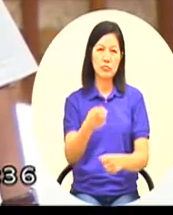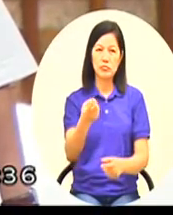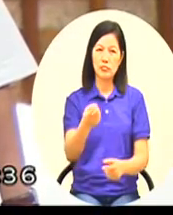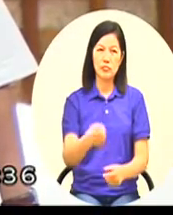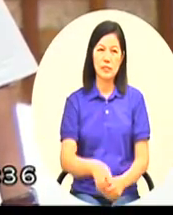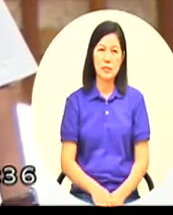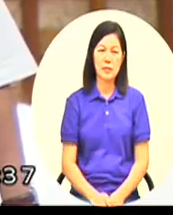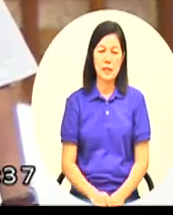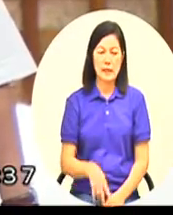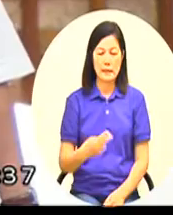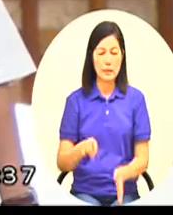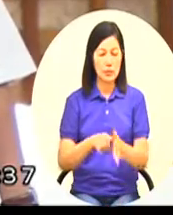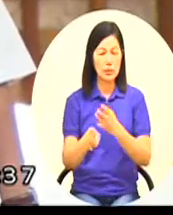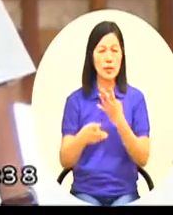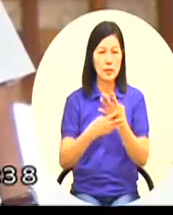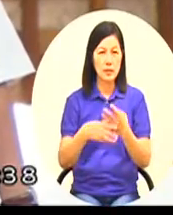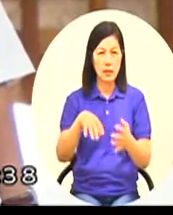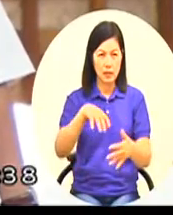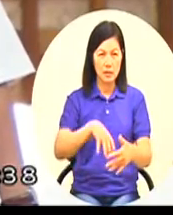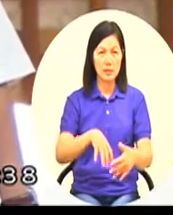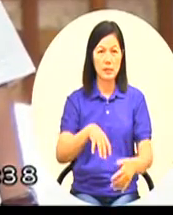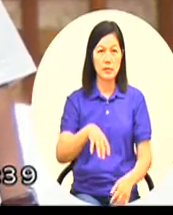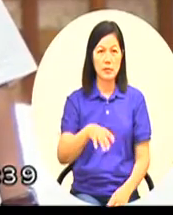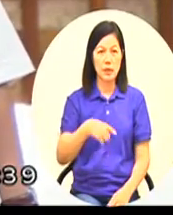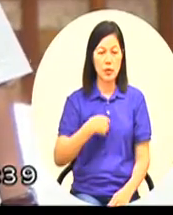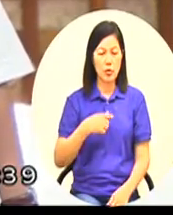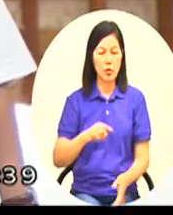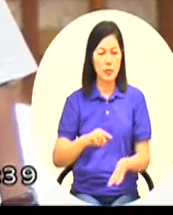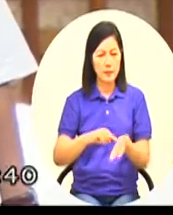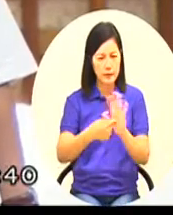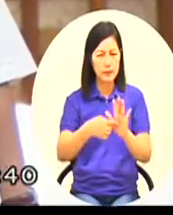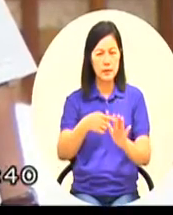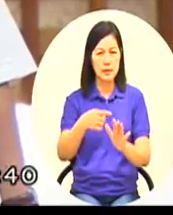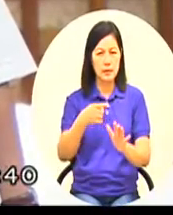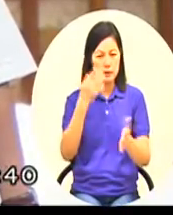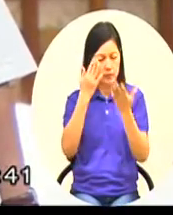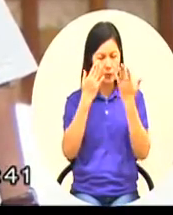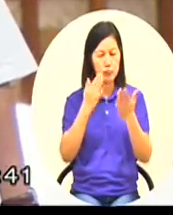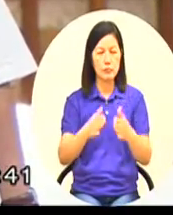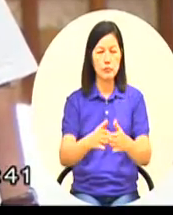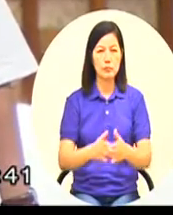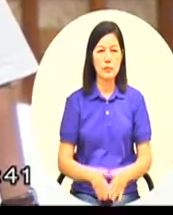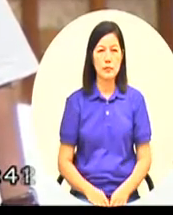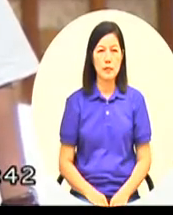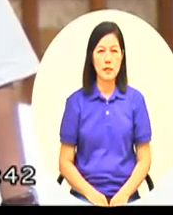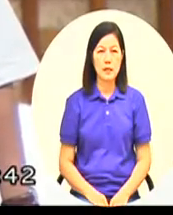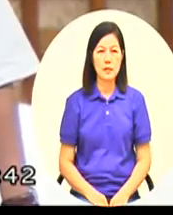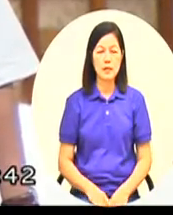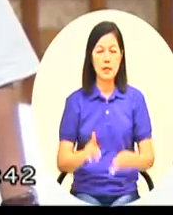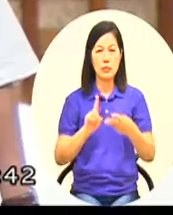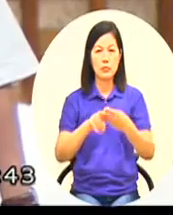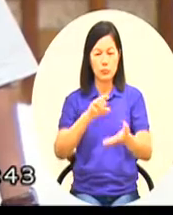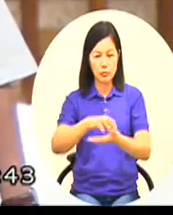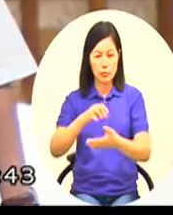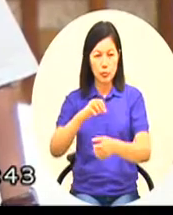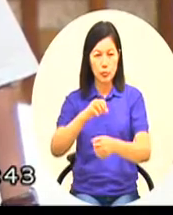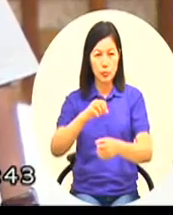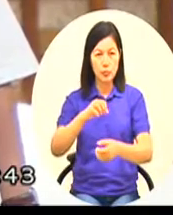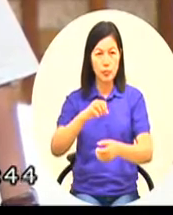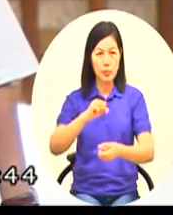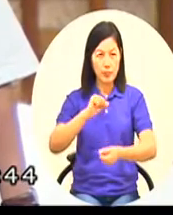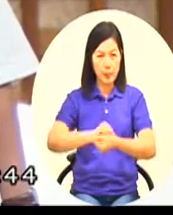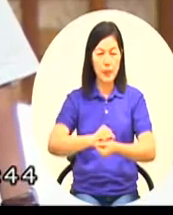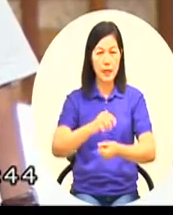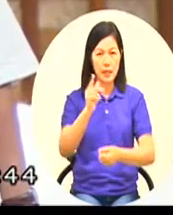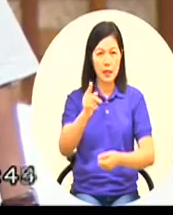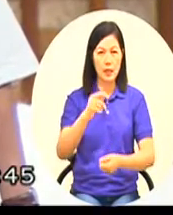一个领域，把我们的这些反映出来。另外，我们这个主办科我也会不